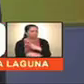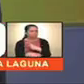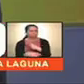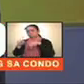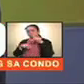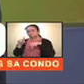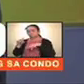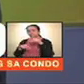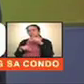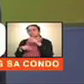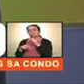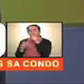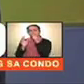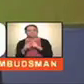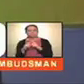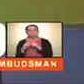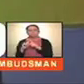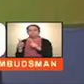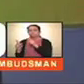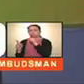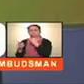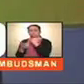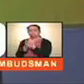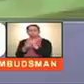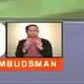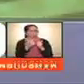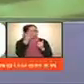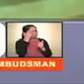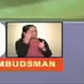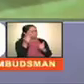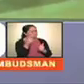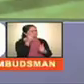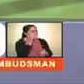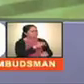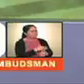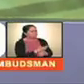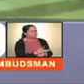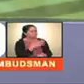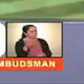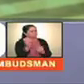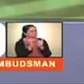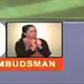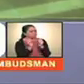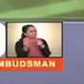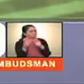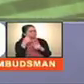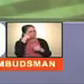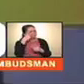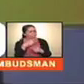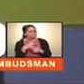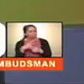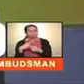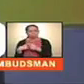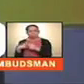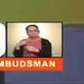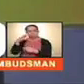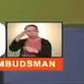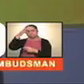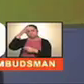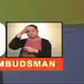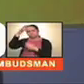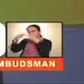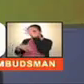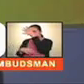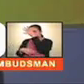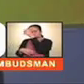po, sir, tinago niyo yung anak ko po. So, paano niyo po nalaman ngayon na itong anak ninyo ay kasama nitong si tomboy? Yung tatay mismo po ng